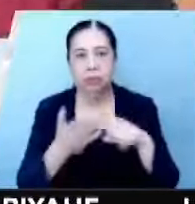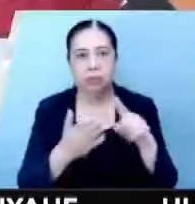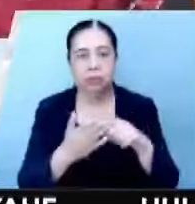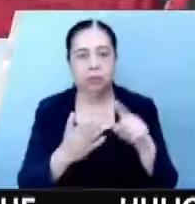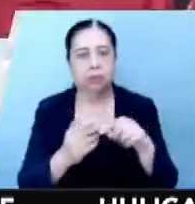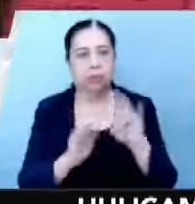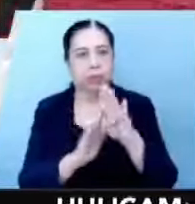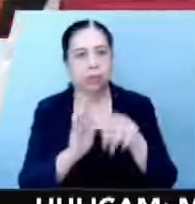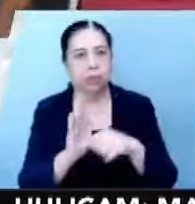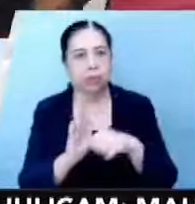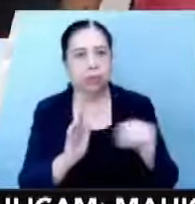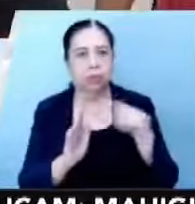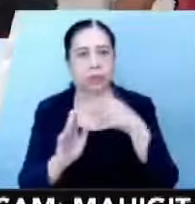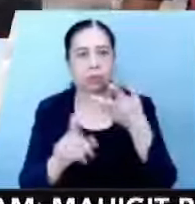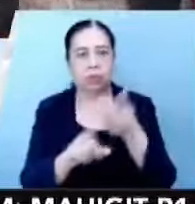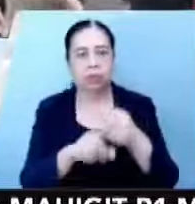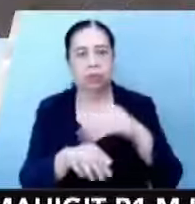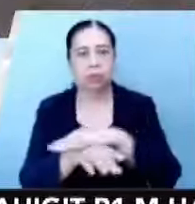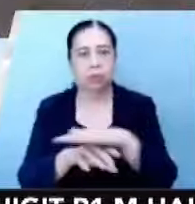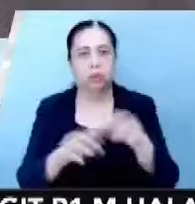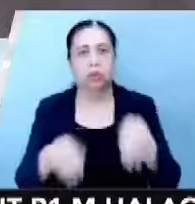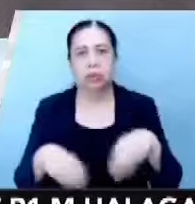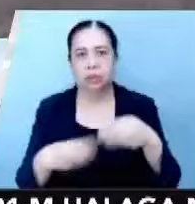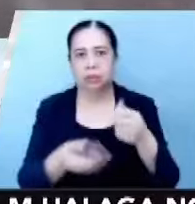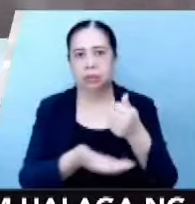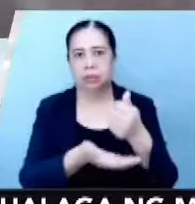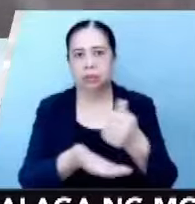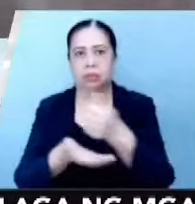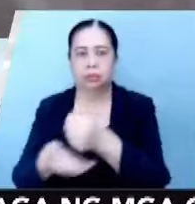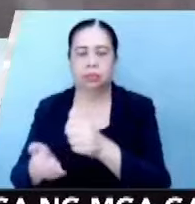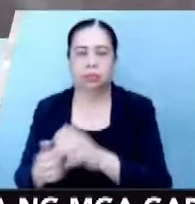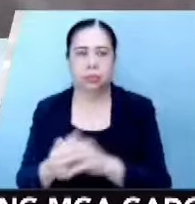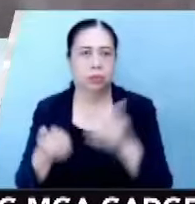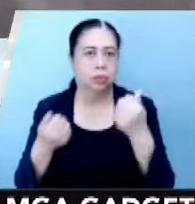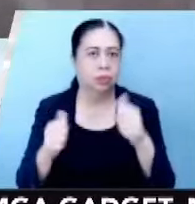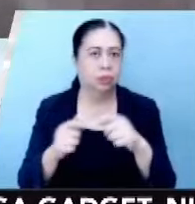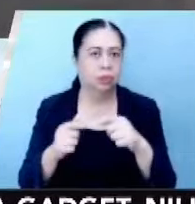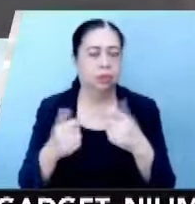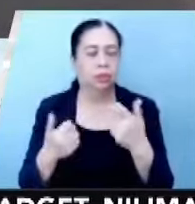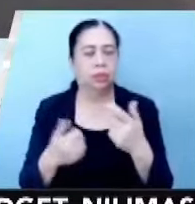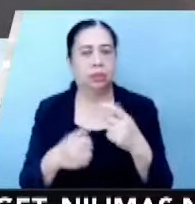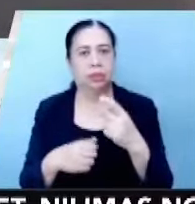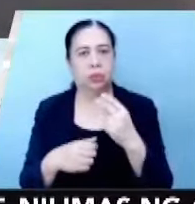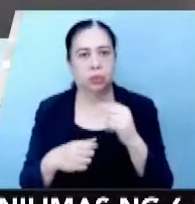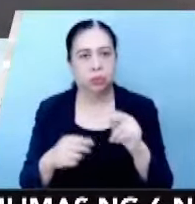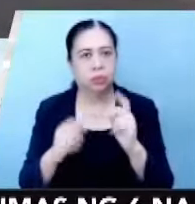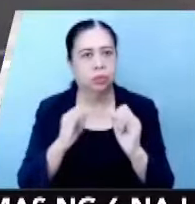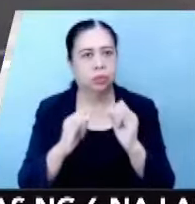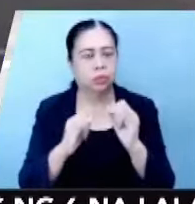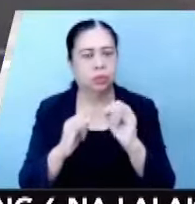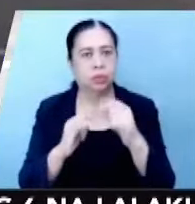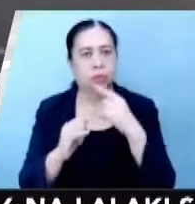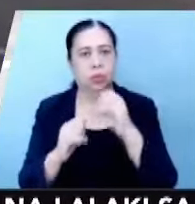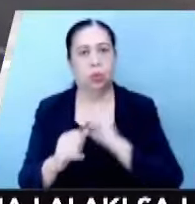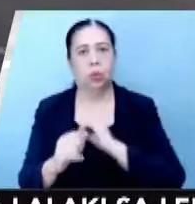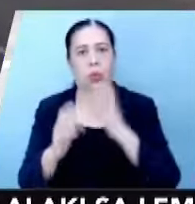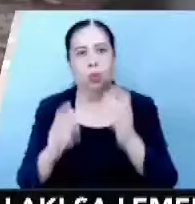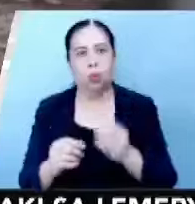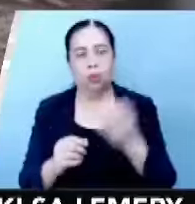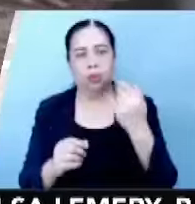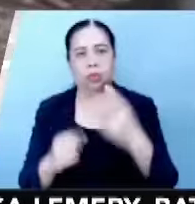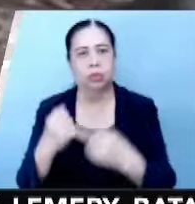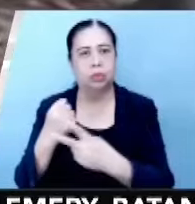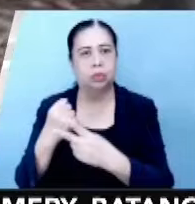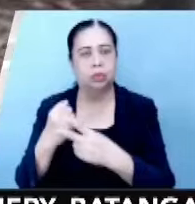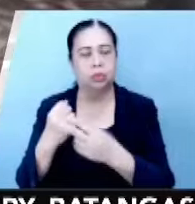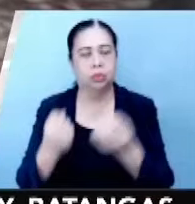pamilyang naapektuhan para mabigyan ng tulong. Sinusubukan pa ng GMA Regional TV na makuha ang pahayag ng may-ari ng nasabing warehouse.